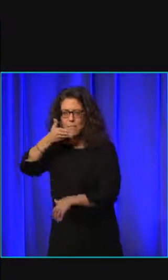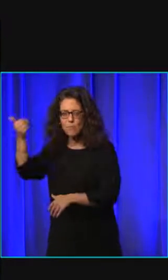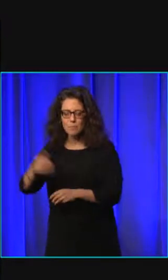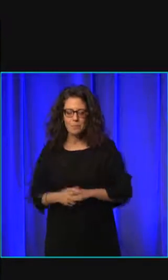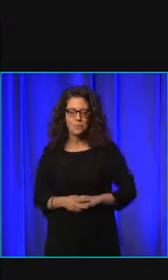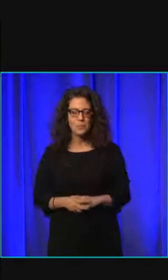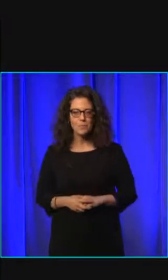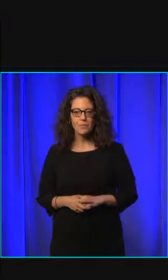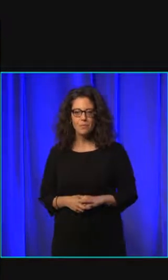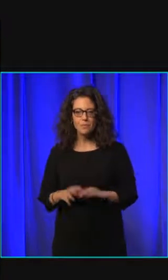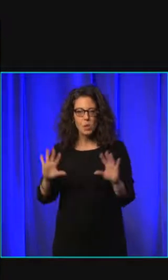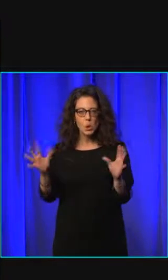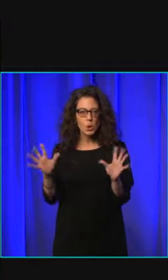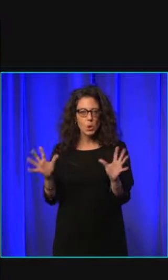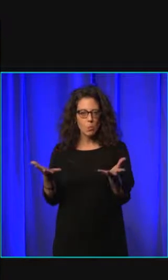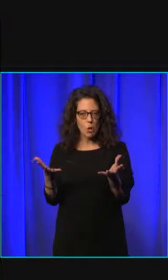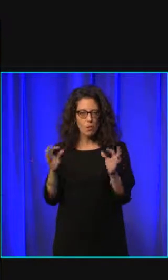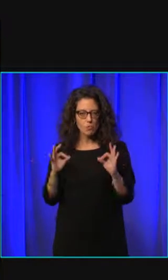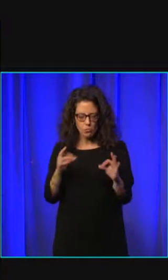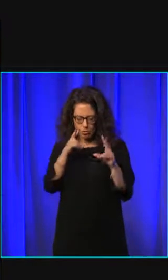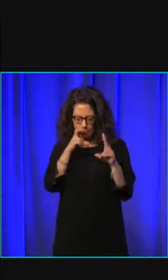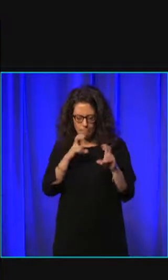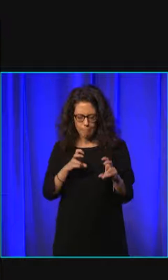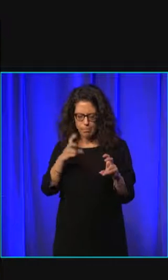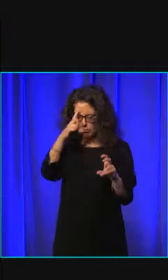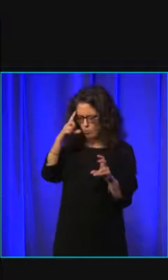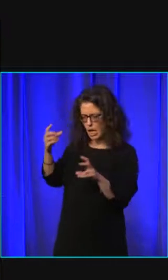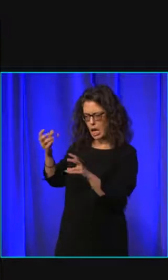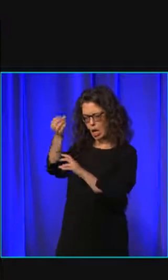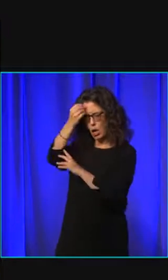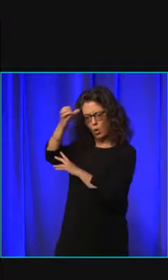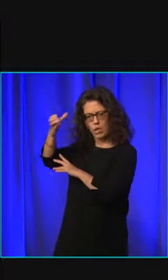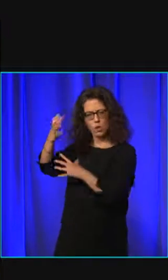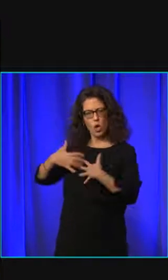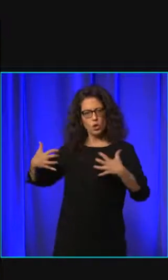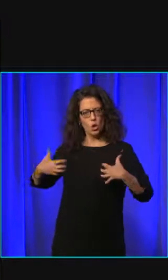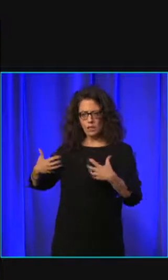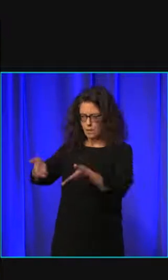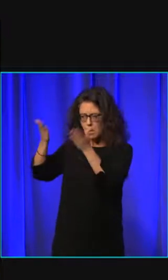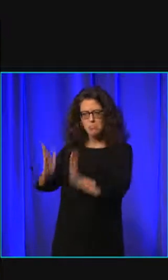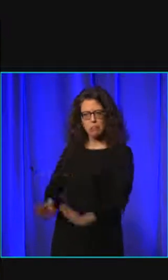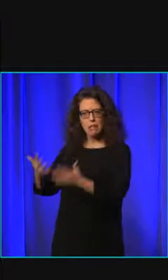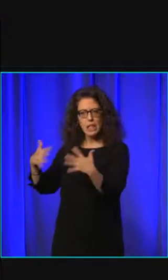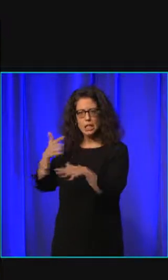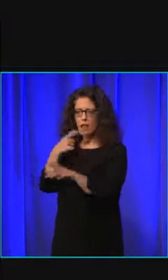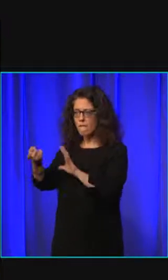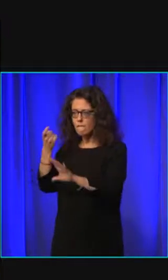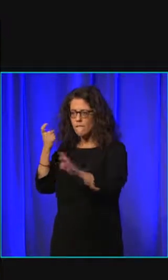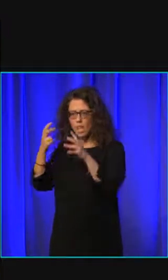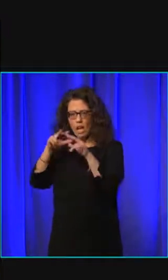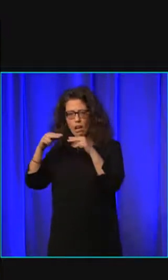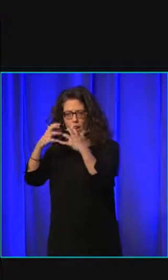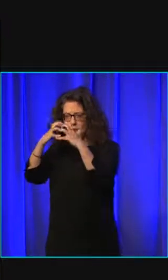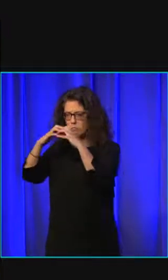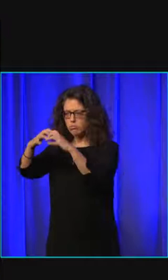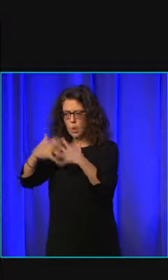Et ceci en se basant sur des connaissances scientifiques avérées qui sont issues du domaine des neurosciences. Et mon travail